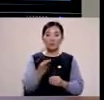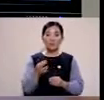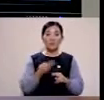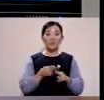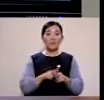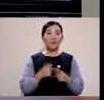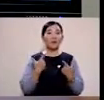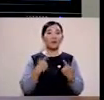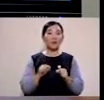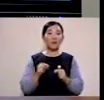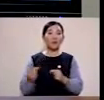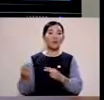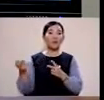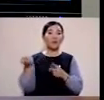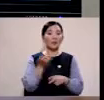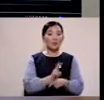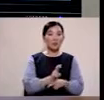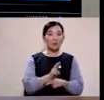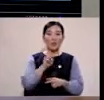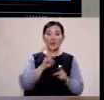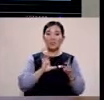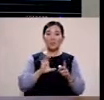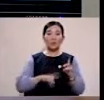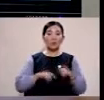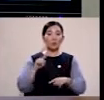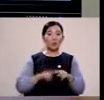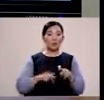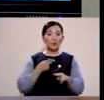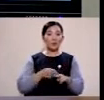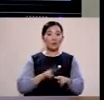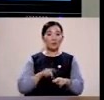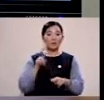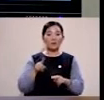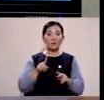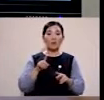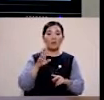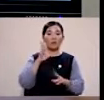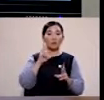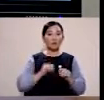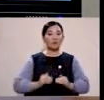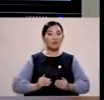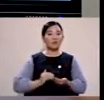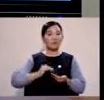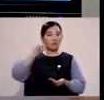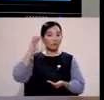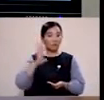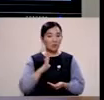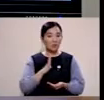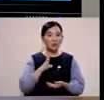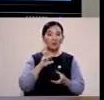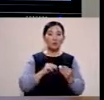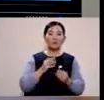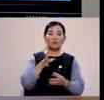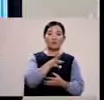Qayerdan kelyapsiz? Vatandan. Demak, biz mana shu vatanda voyaga yetdik, ulg'aydik, kamol